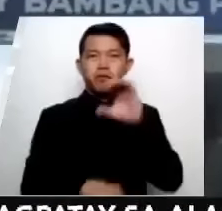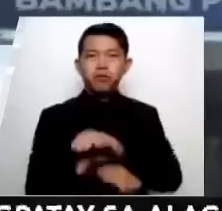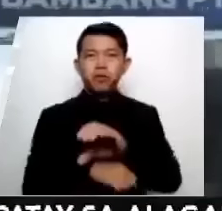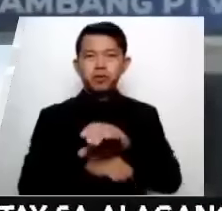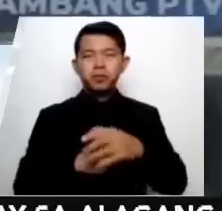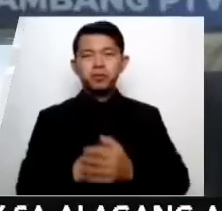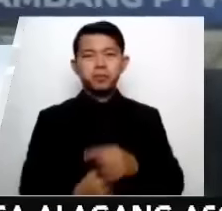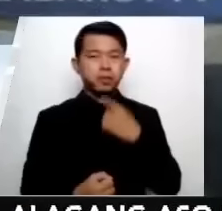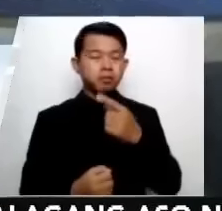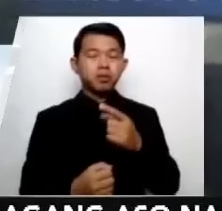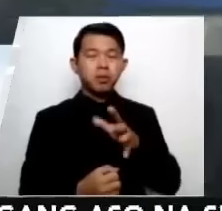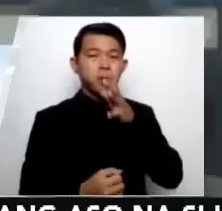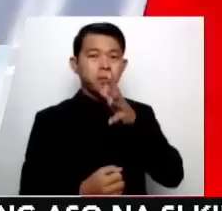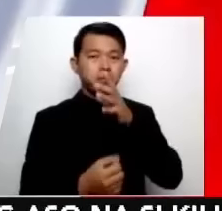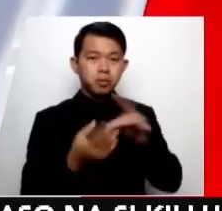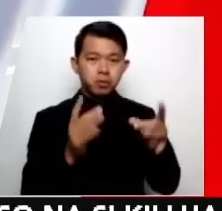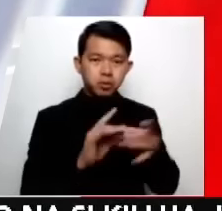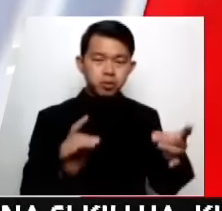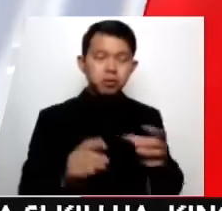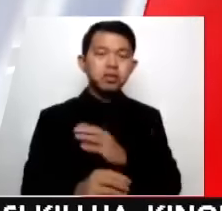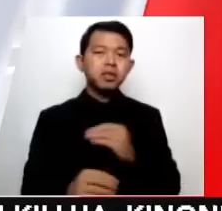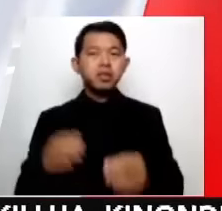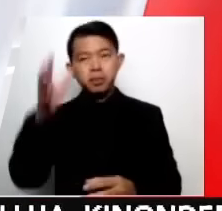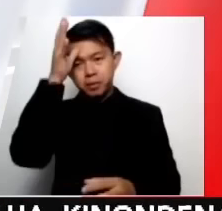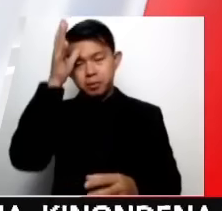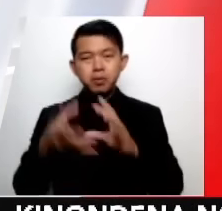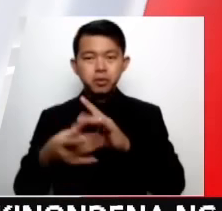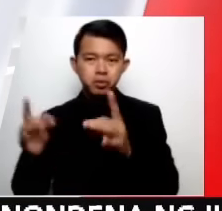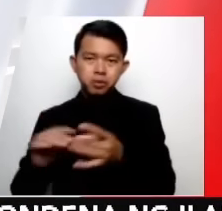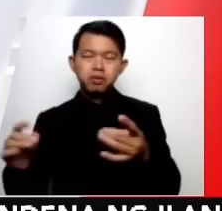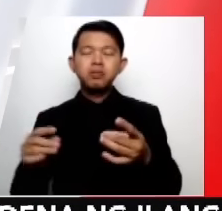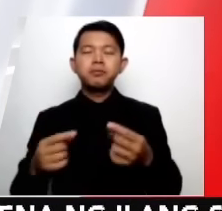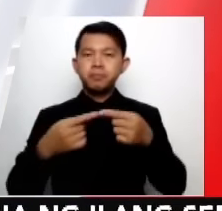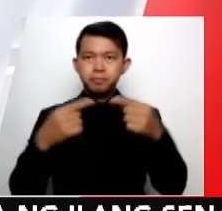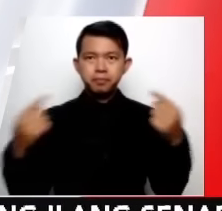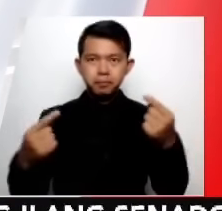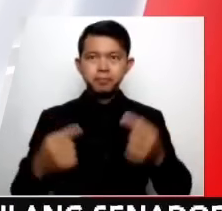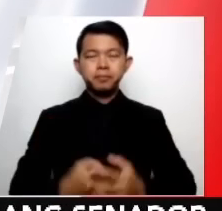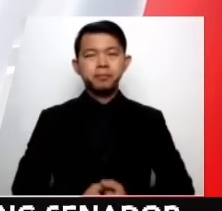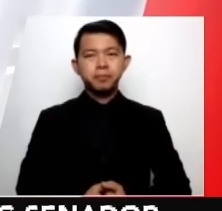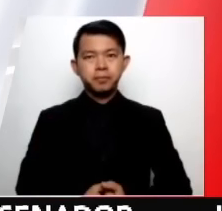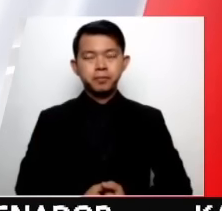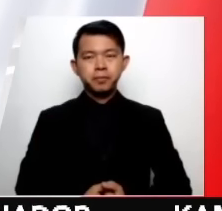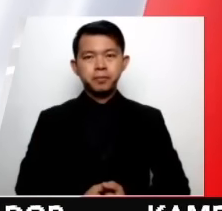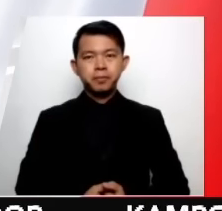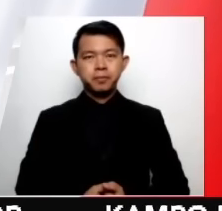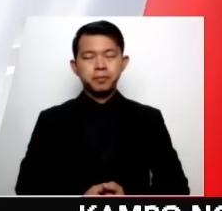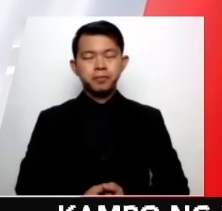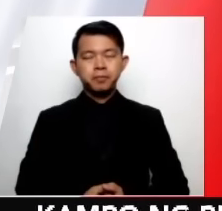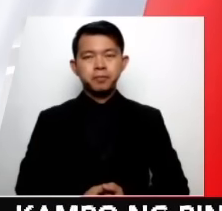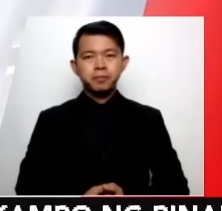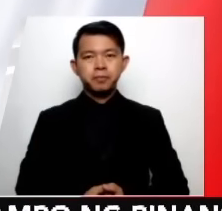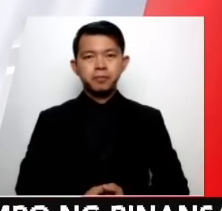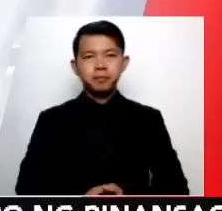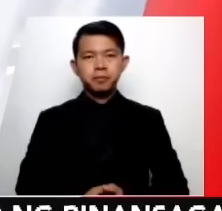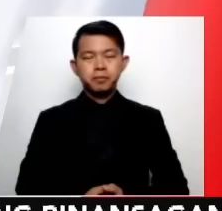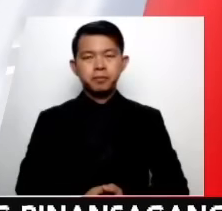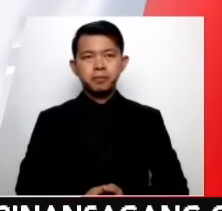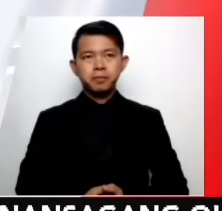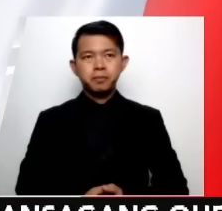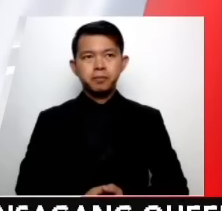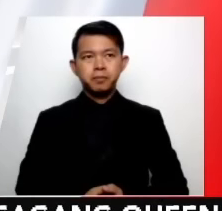sa pamilya ng biological father. Tinanong ko po sa kanya, abi ko, kung yun ay nahulog lang sa sofa, bakit maraming pasa? Ang sagot